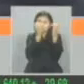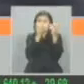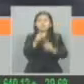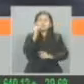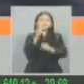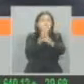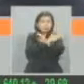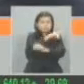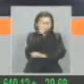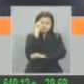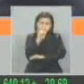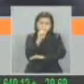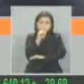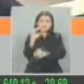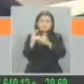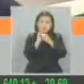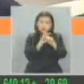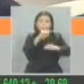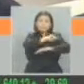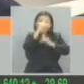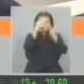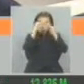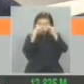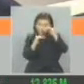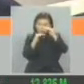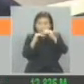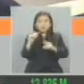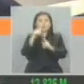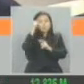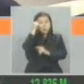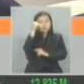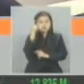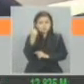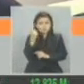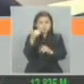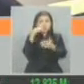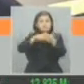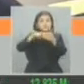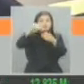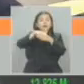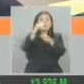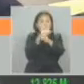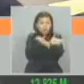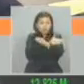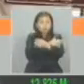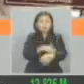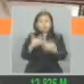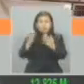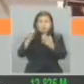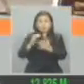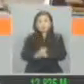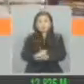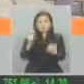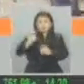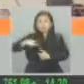การตั้งข้อสังเกตถึงประเด็นการลดวันเลือกตั้งล่วงหน้าให้เหลือเพียง1วันนะคะซึ่งปรากฏว่าทางคำวินิจฉัยของศาลรั